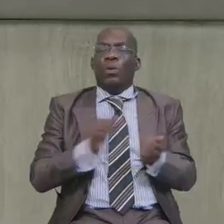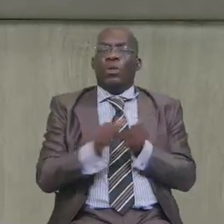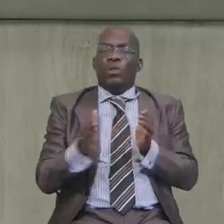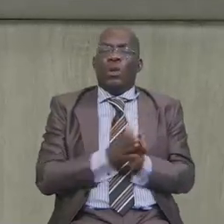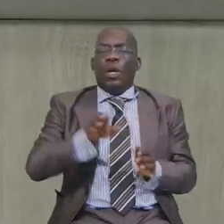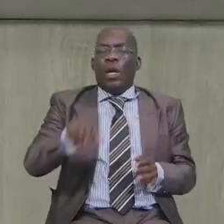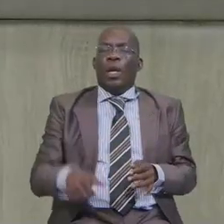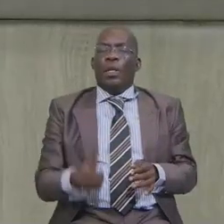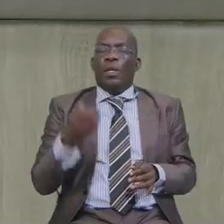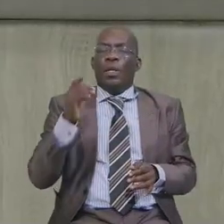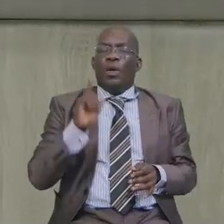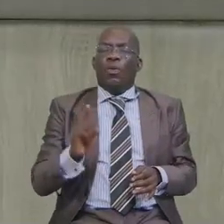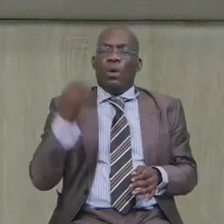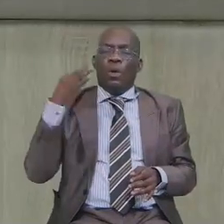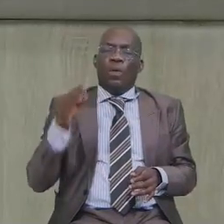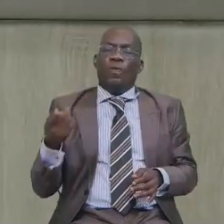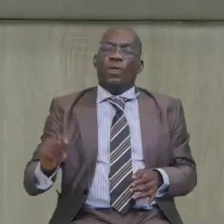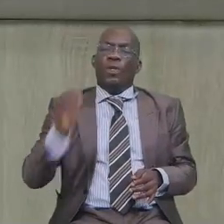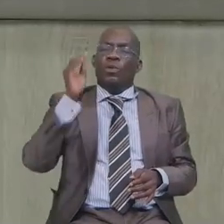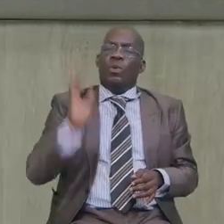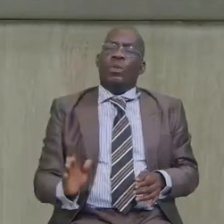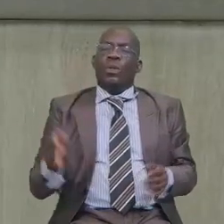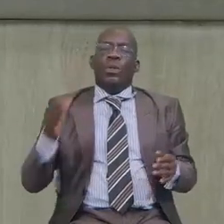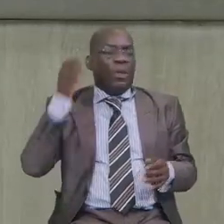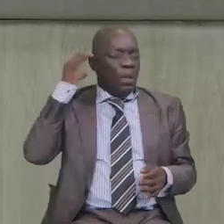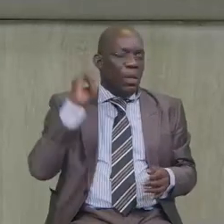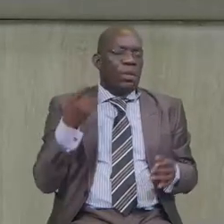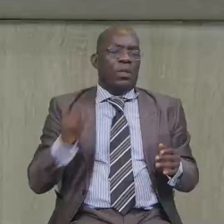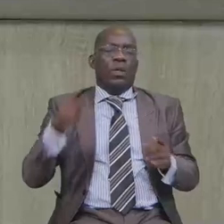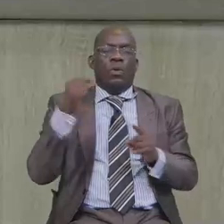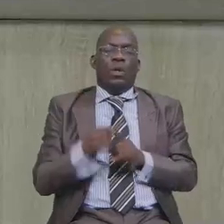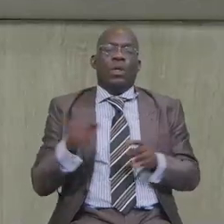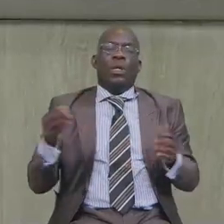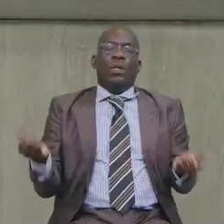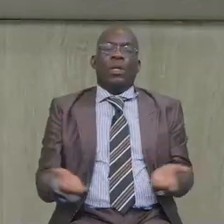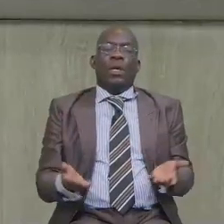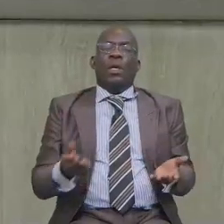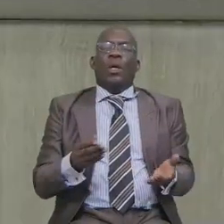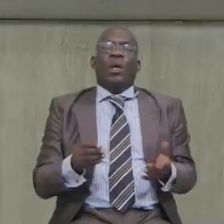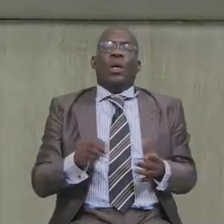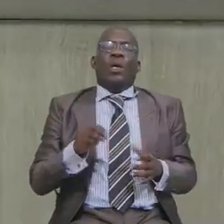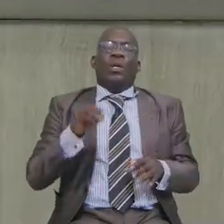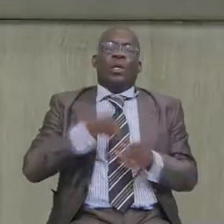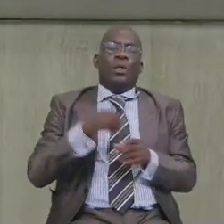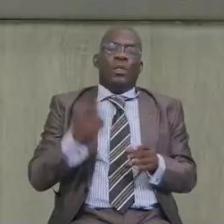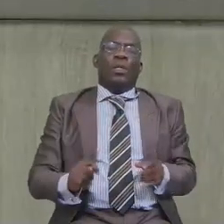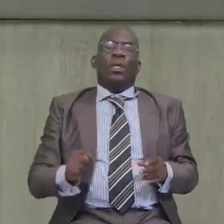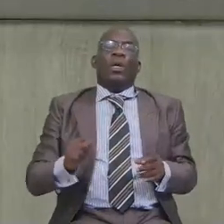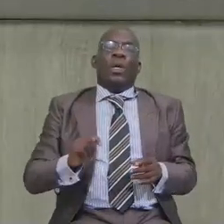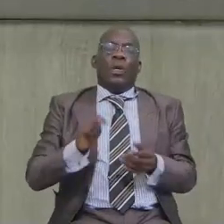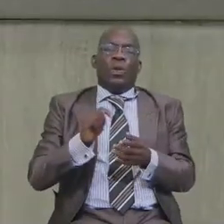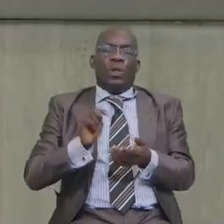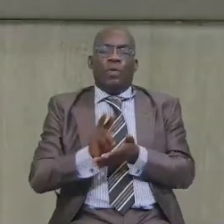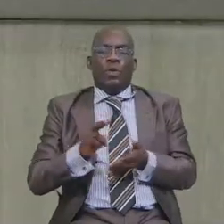tes ministres qui écoute cette parole ici, au lieu Alpha, en ligne, à la radio, à la